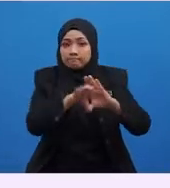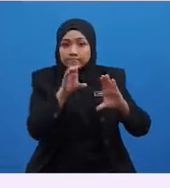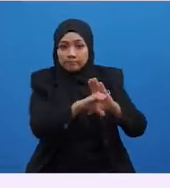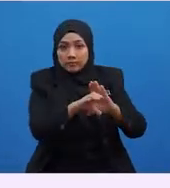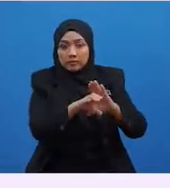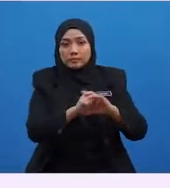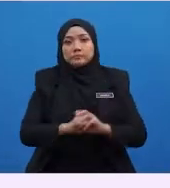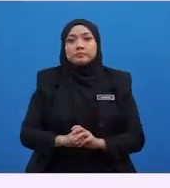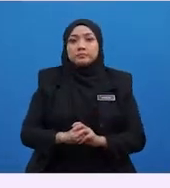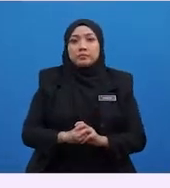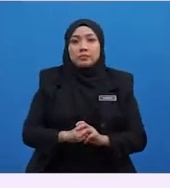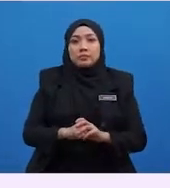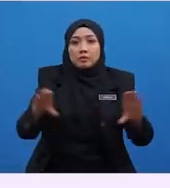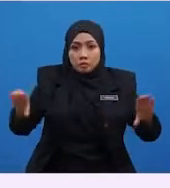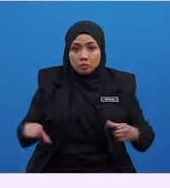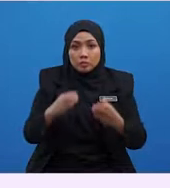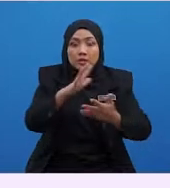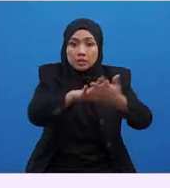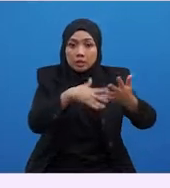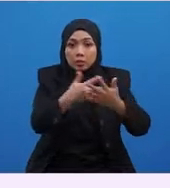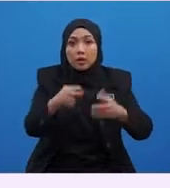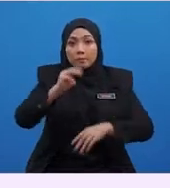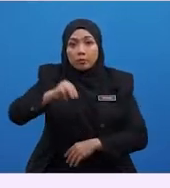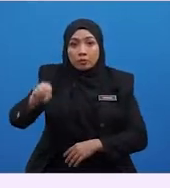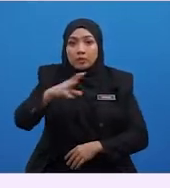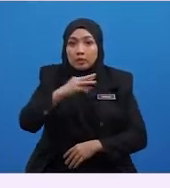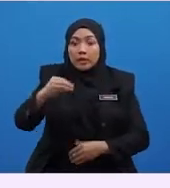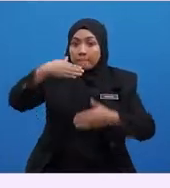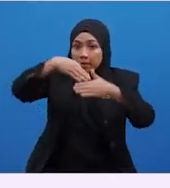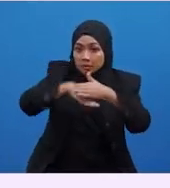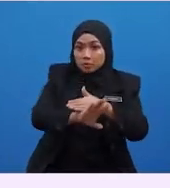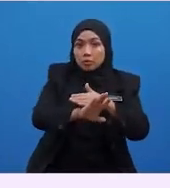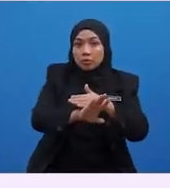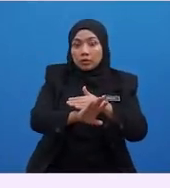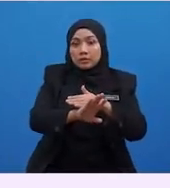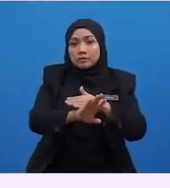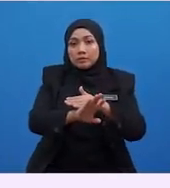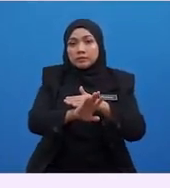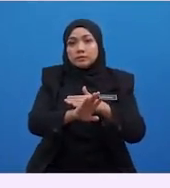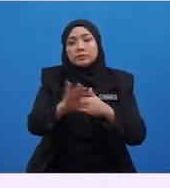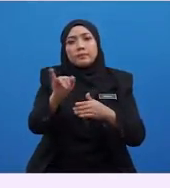Contoh, bina jadual murid dan masukkan empat rekod seperti